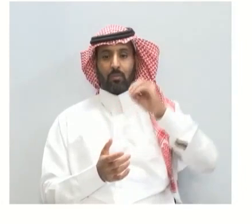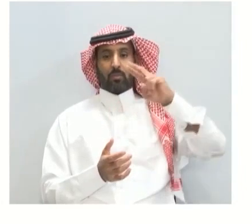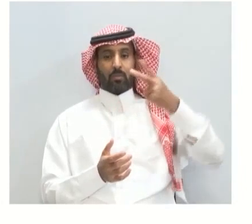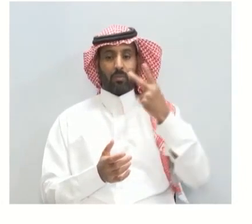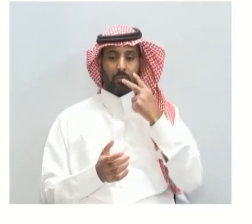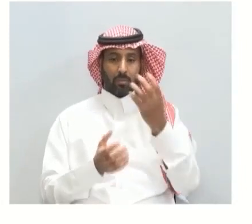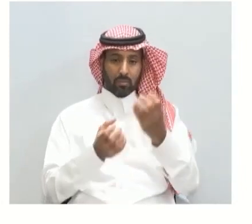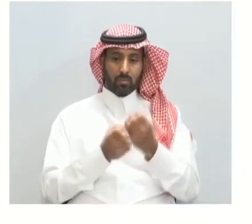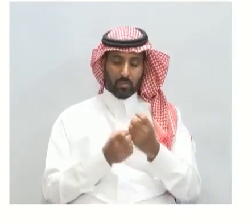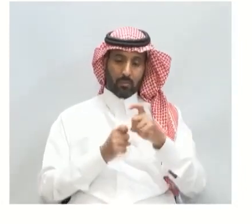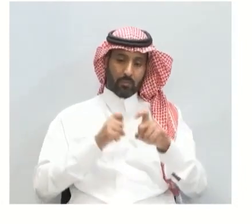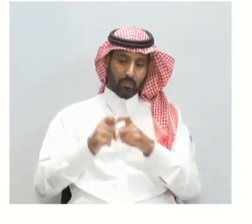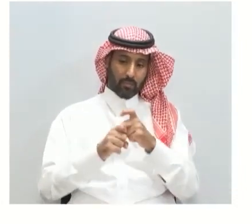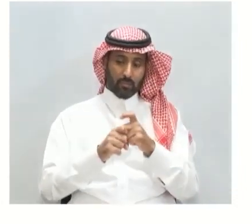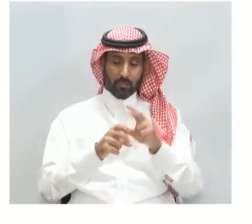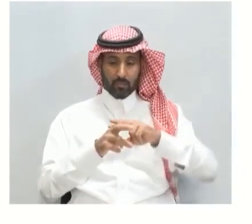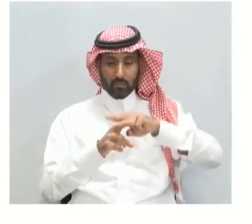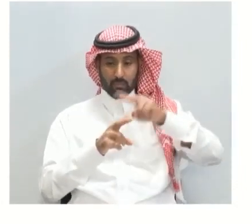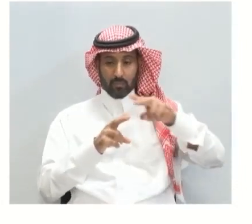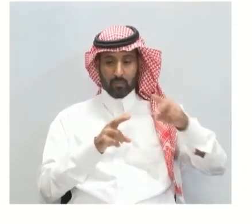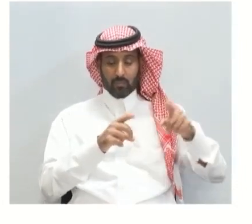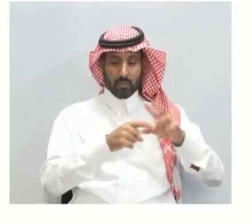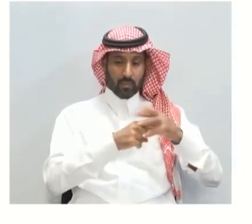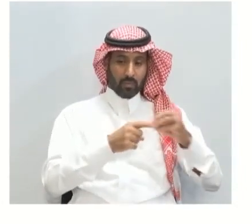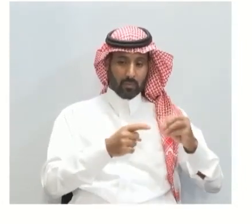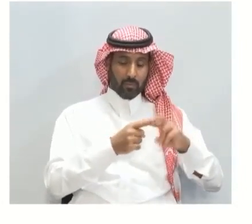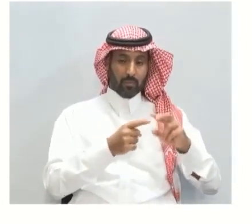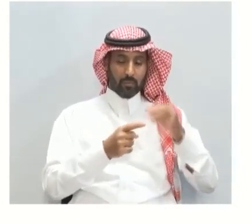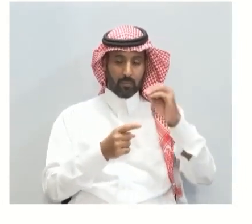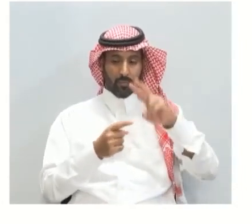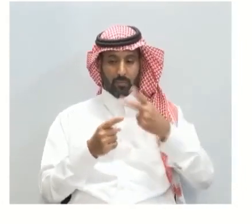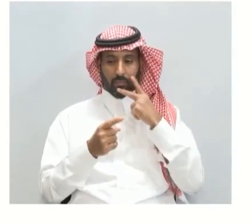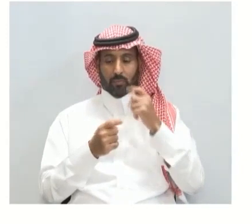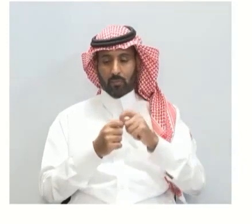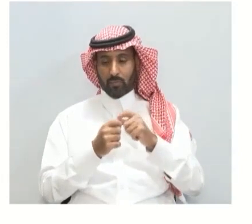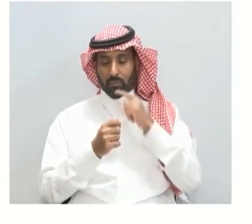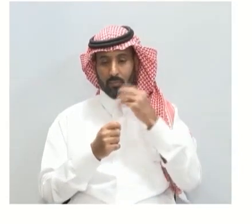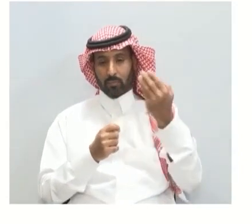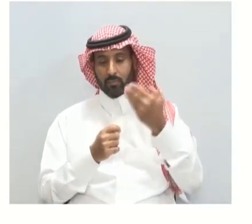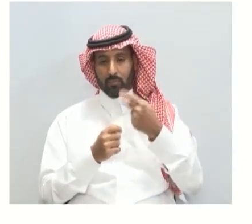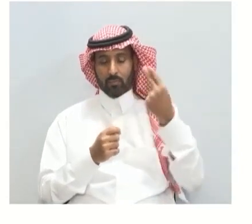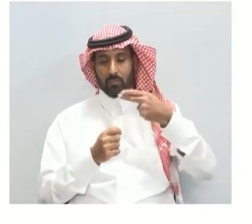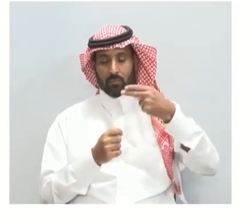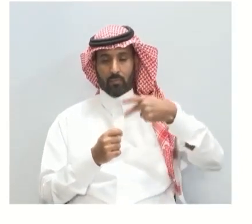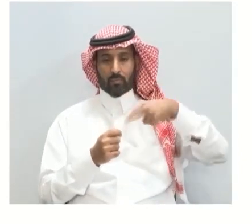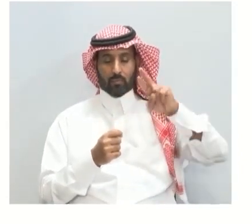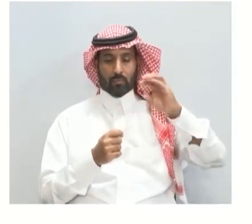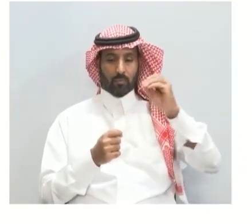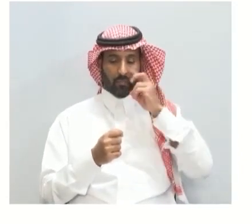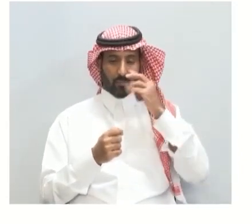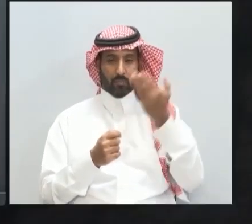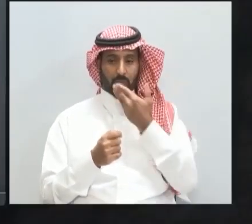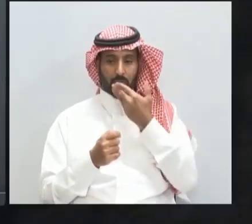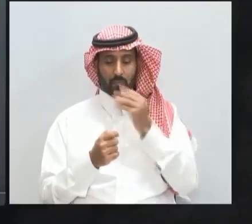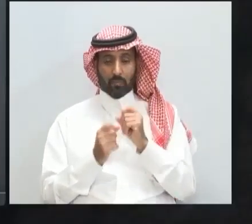النهائي للالكترونات حيث تنتقل الالكترونات والبروتونات الى الاكسجين لانتاج الماء اذا هنا نشاهد هذه الالكترونات اللي على الصوره هنا